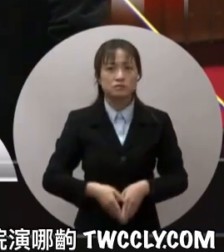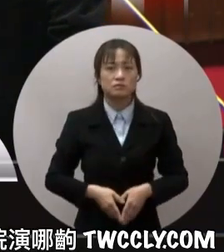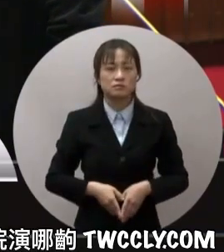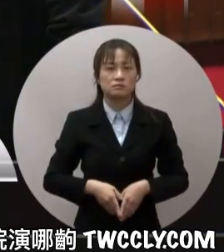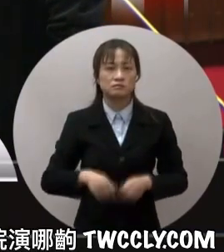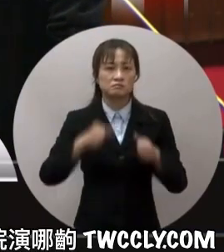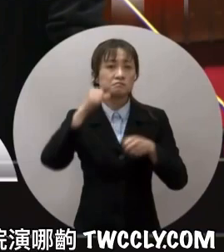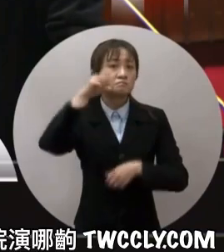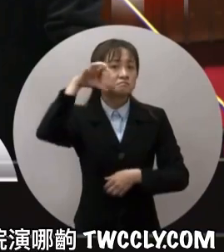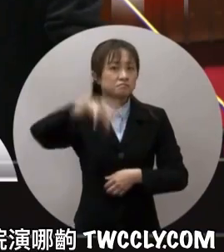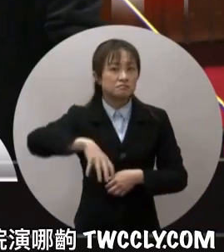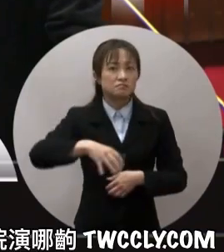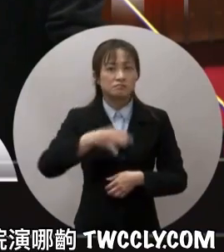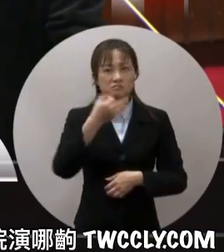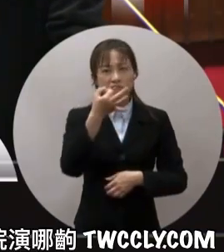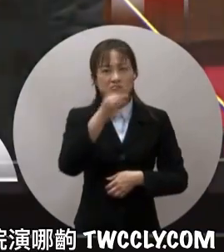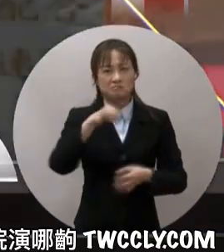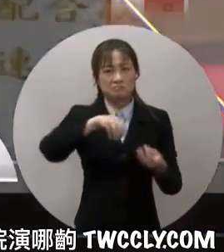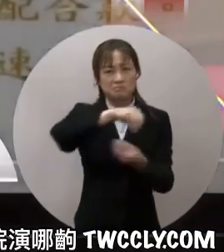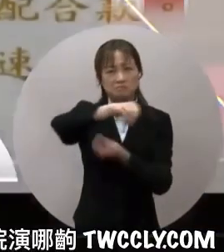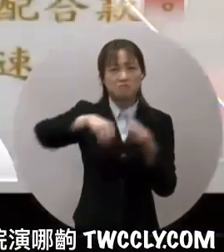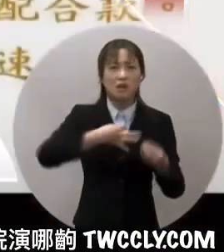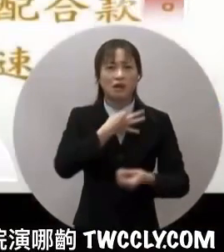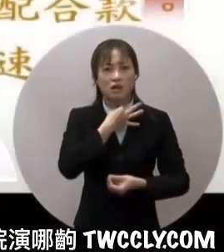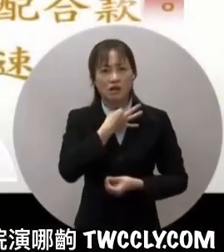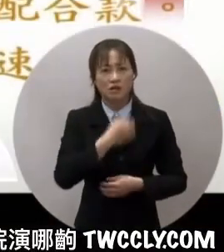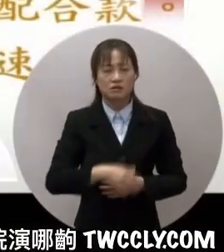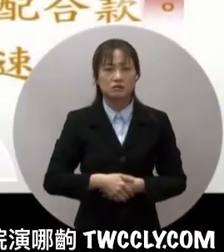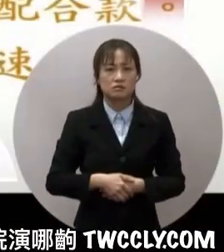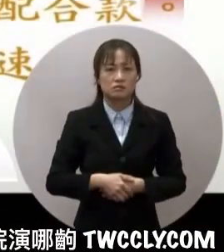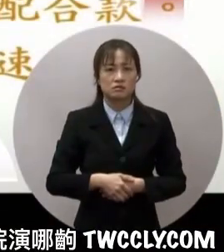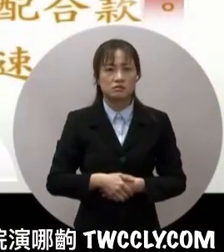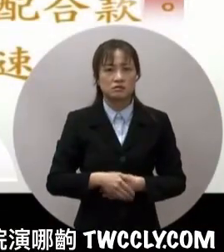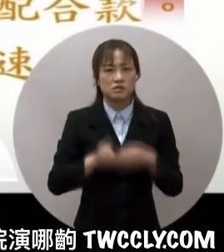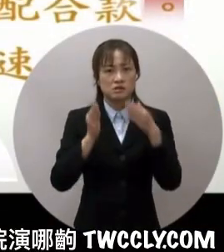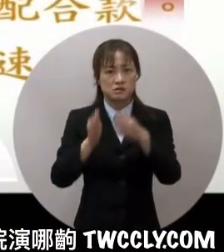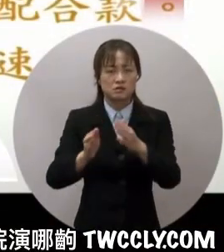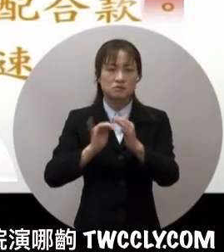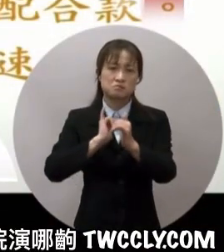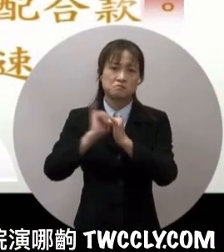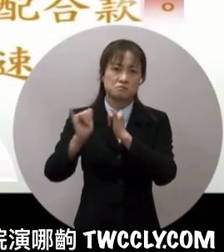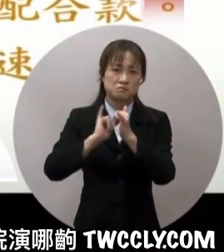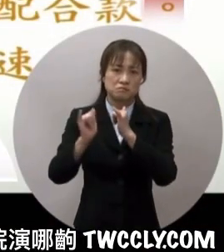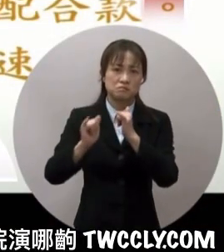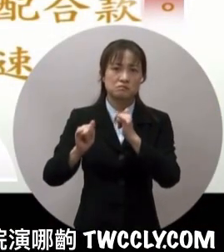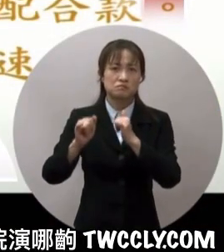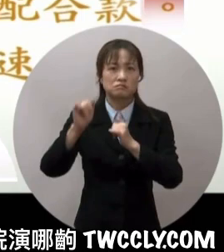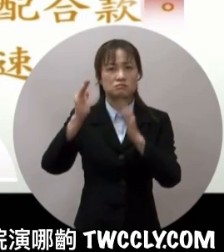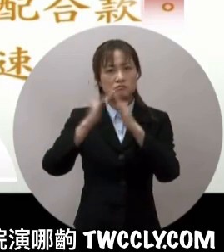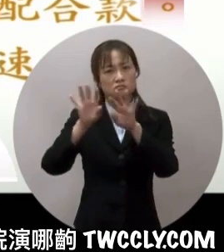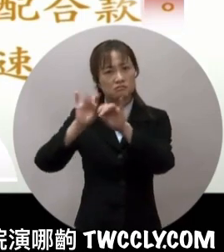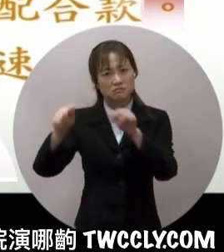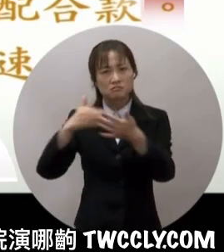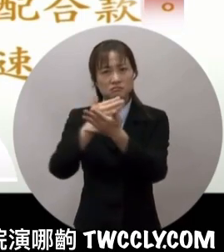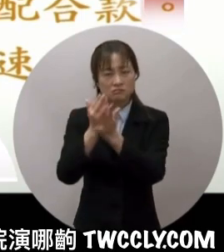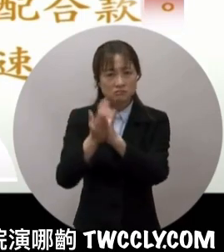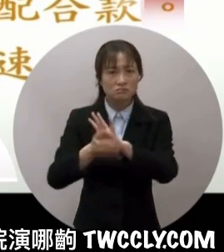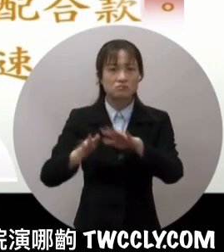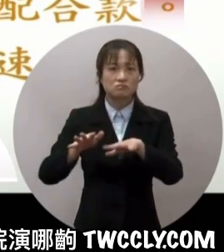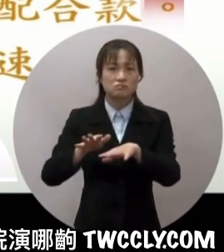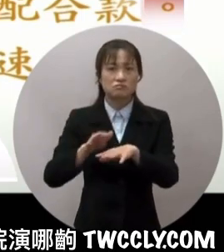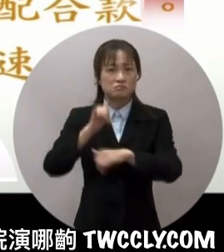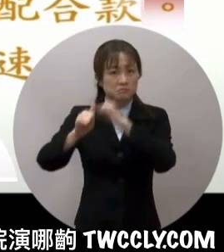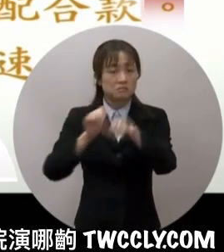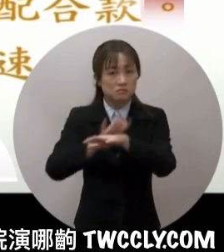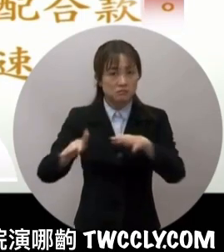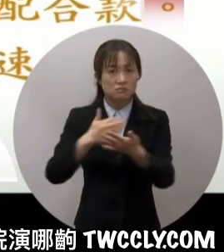縣市我希望妳管理人民生命財產的安全跟我有重大縣市可以給我免